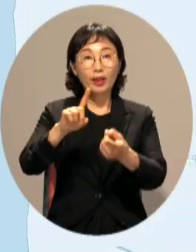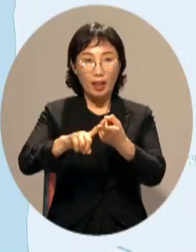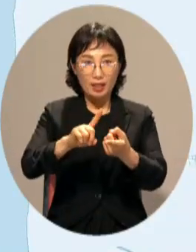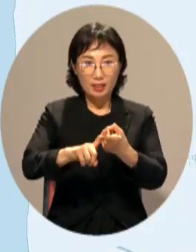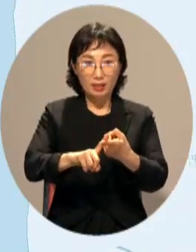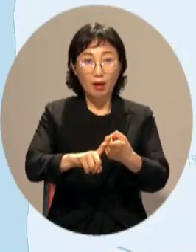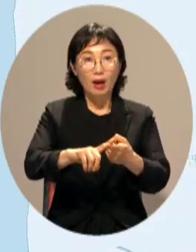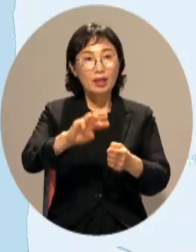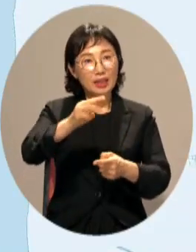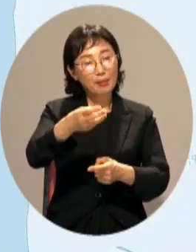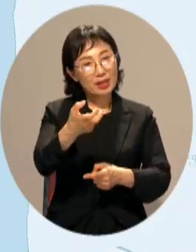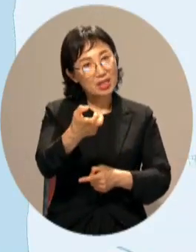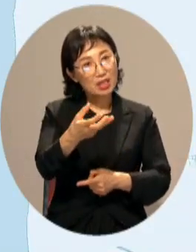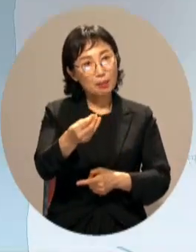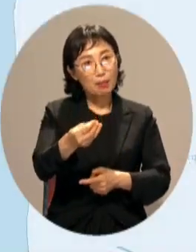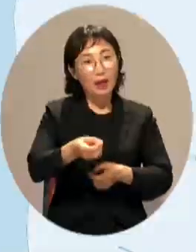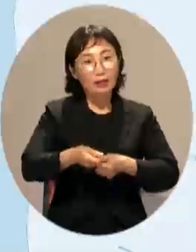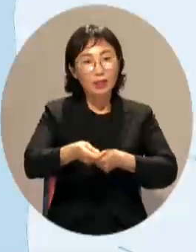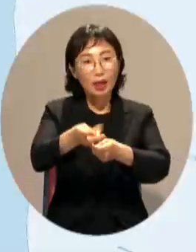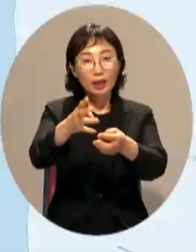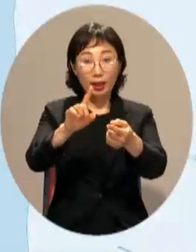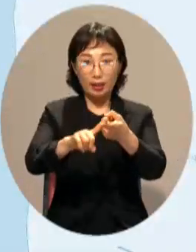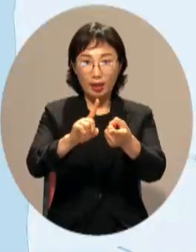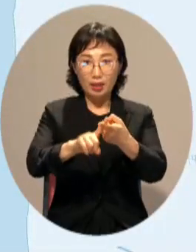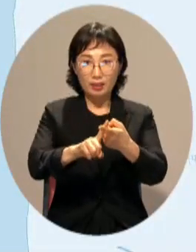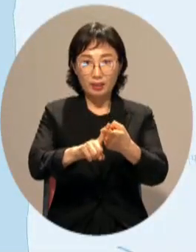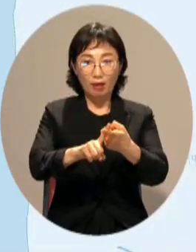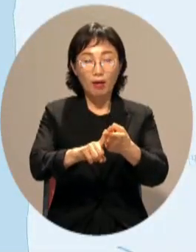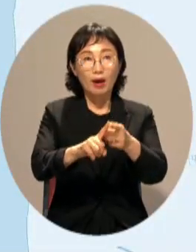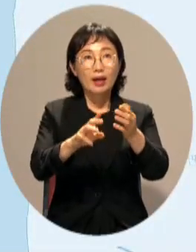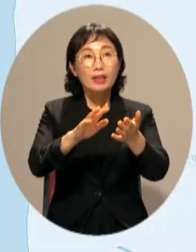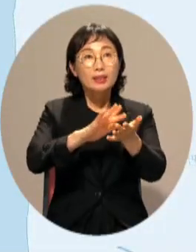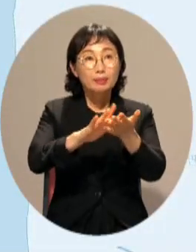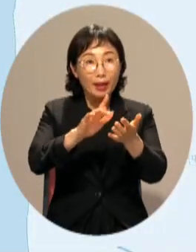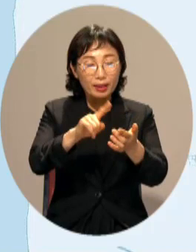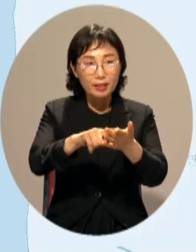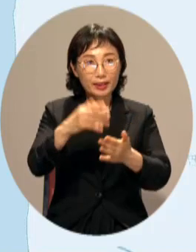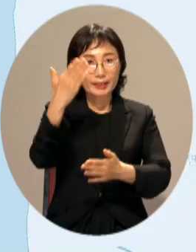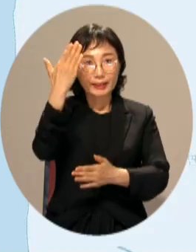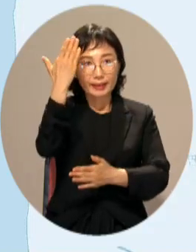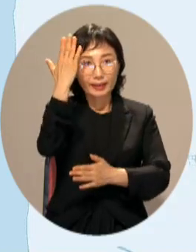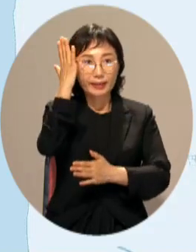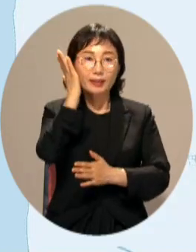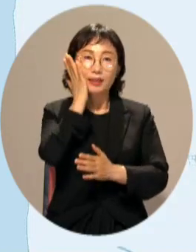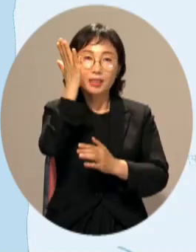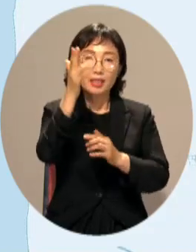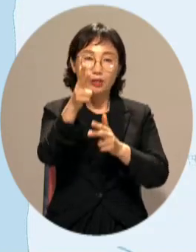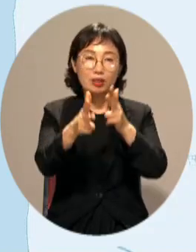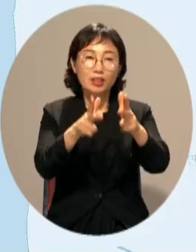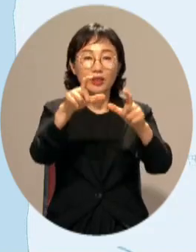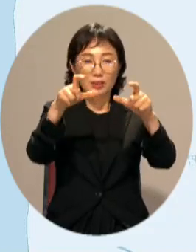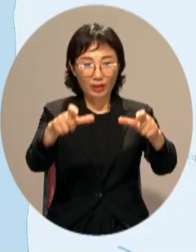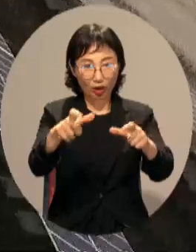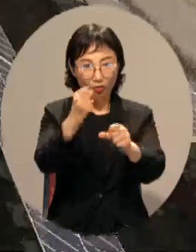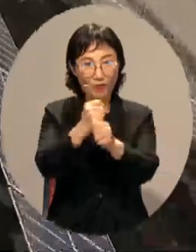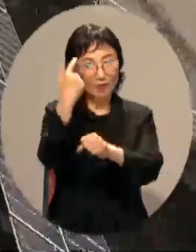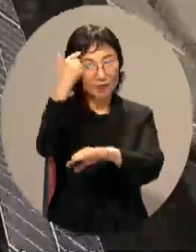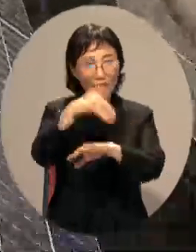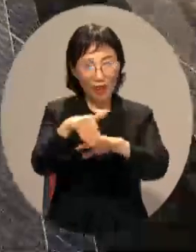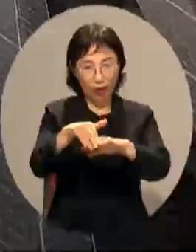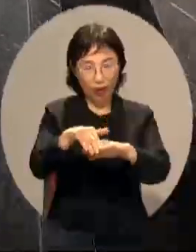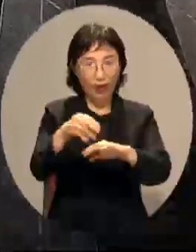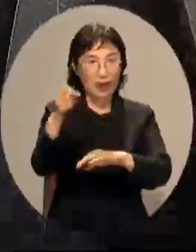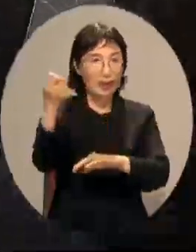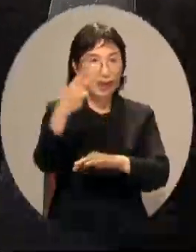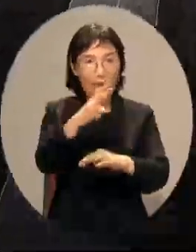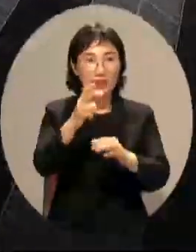이곳 약 370만 제곱미터 부지를 스마트 그린 산업단지로 조성하기로 했습니다. 재생에너지를